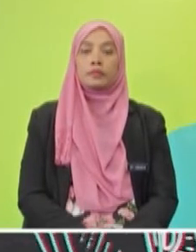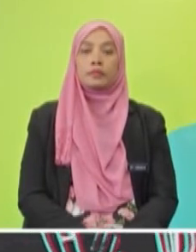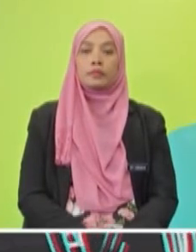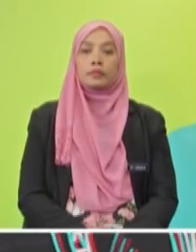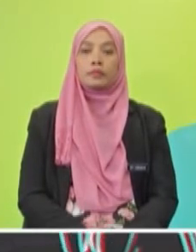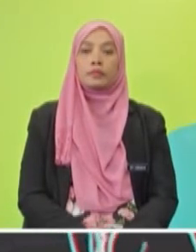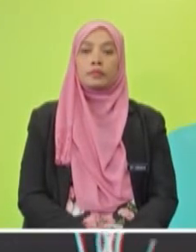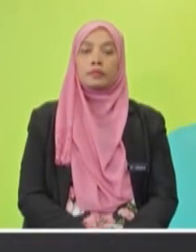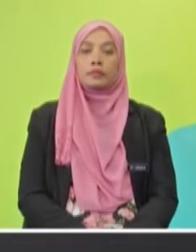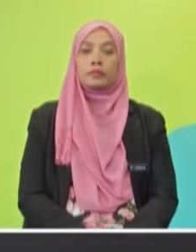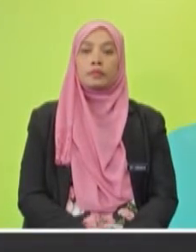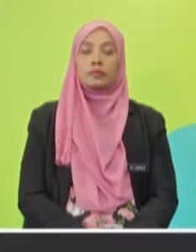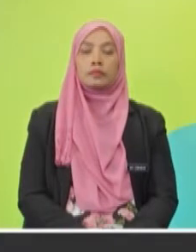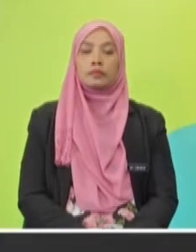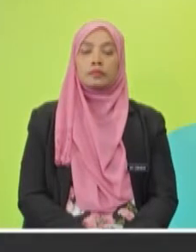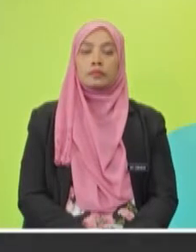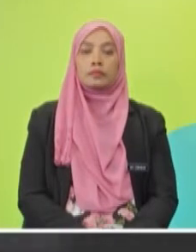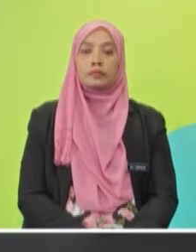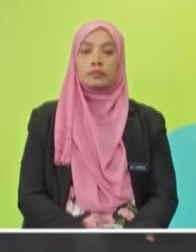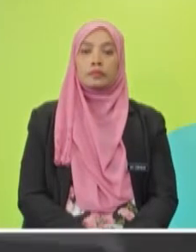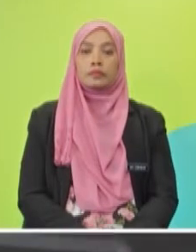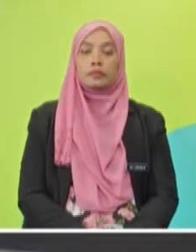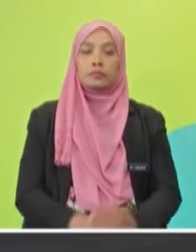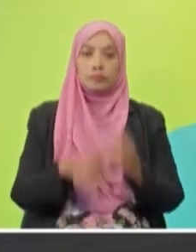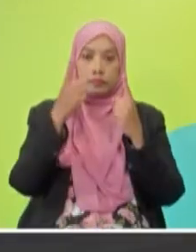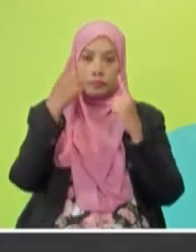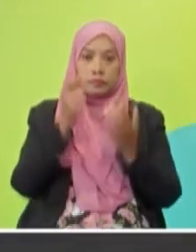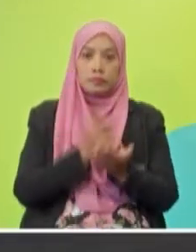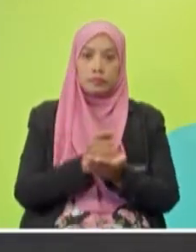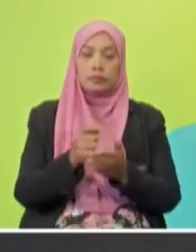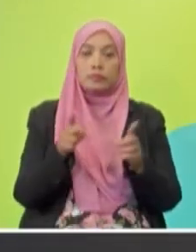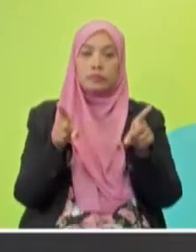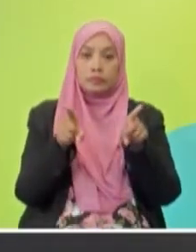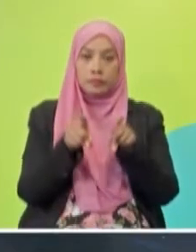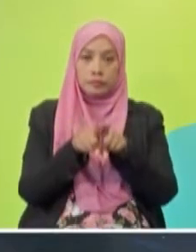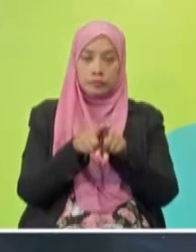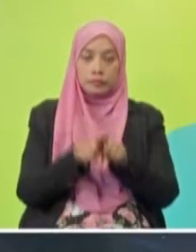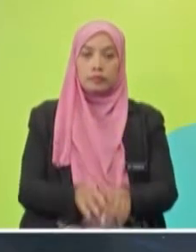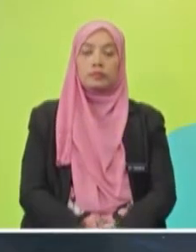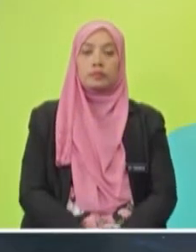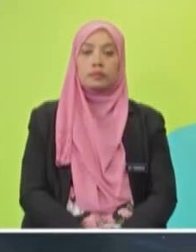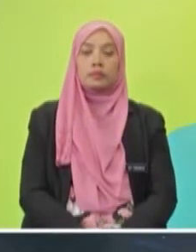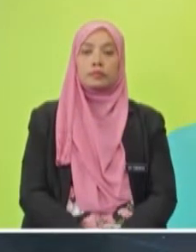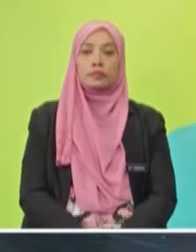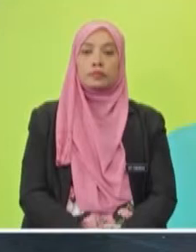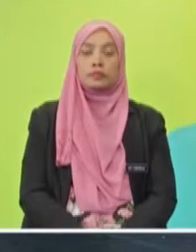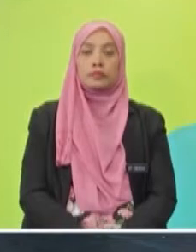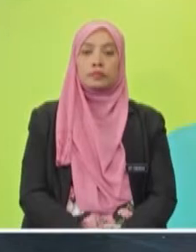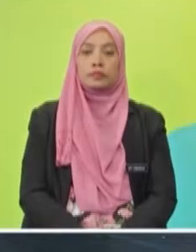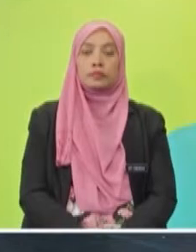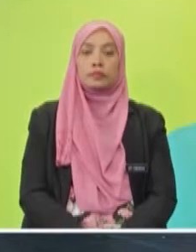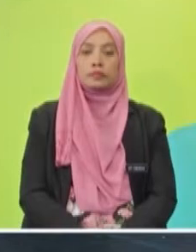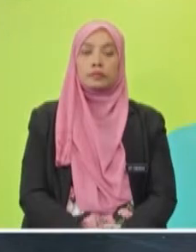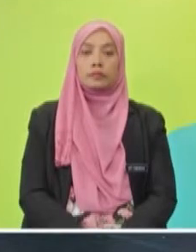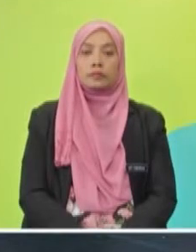Ah. Maka dia adalah setara. Ha. Jadi kita dah dapat jawapan yang Nick bagi, Nick pilih. Soalan